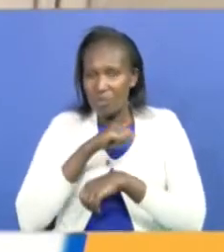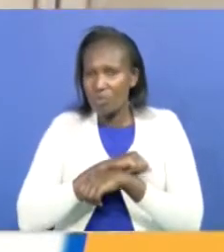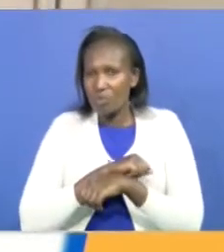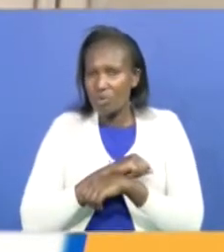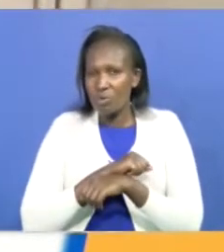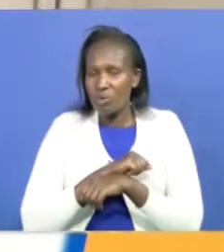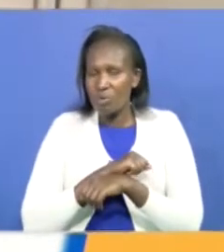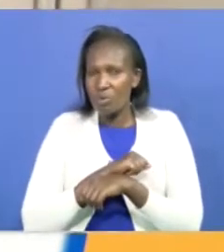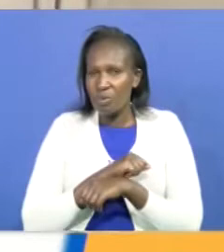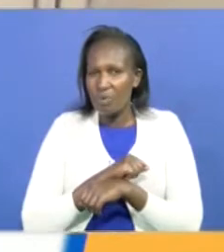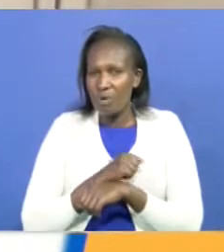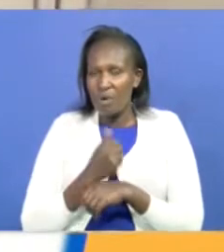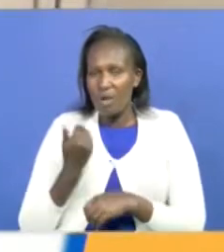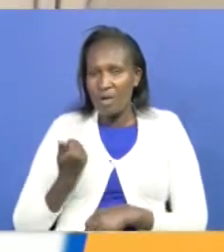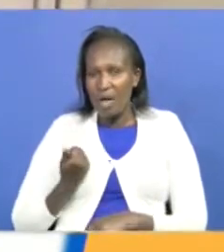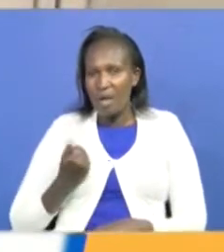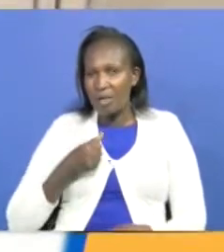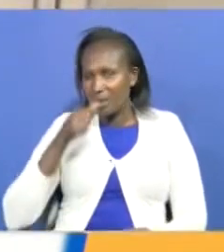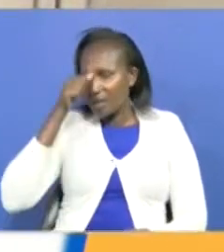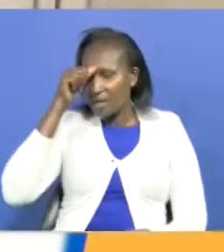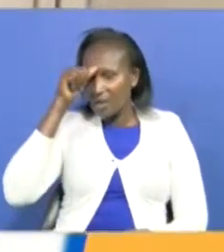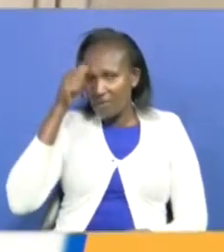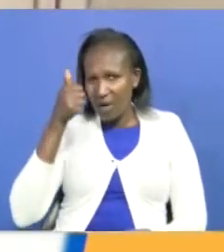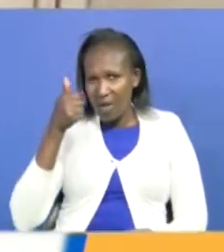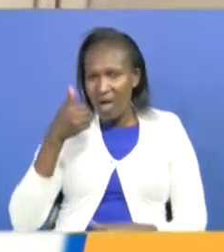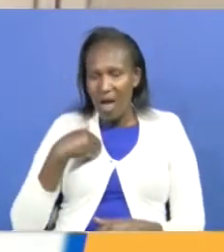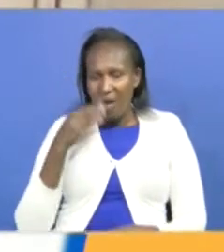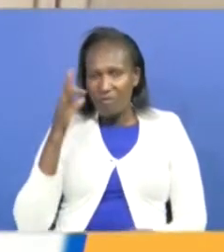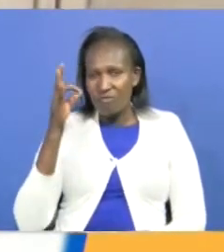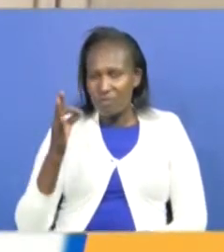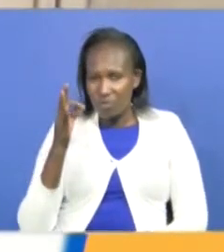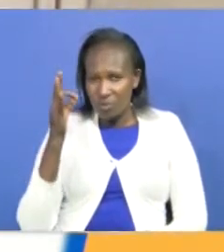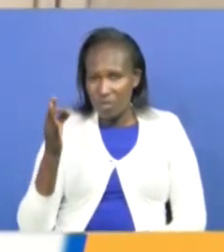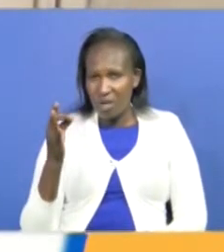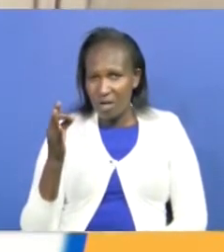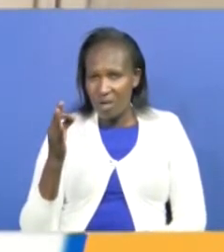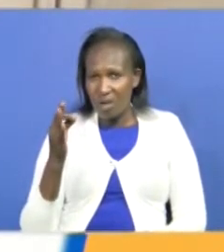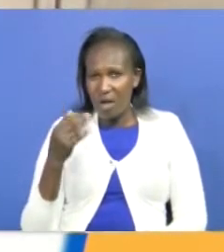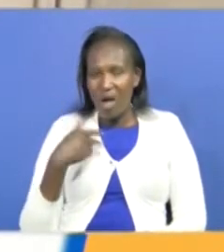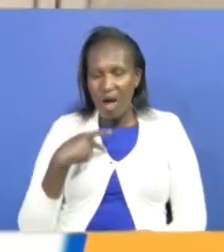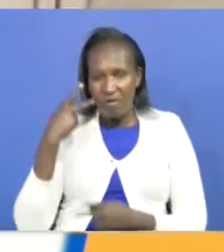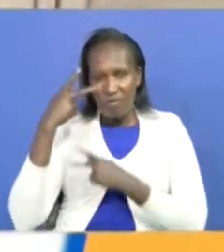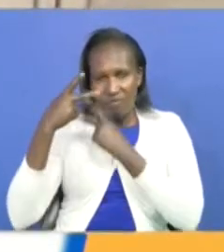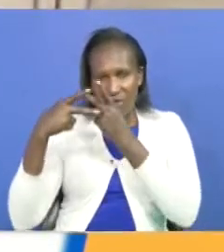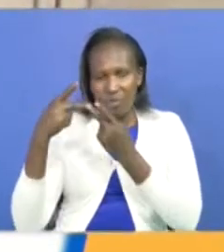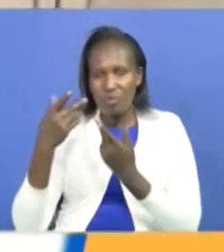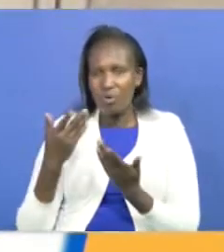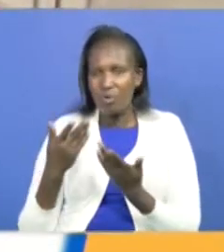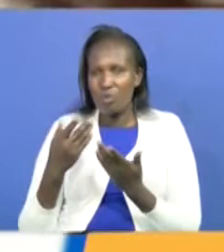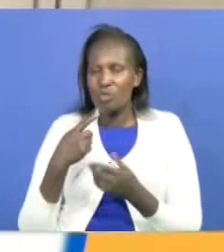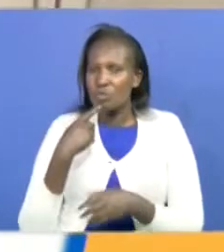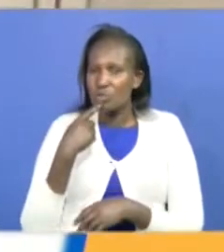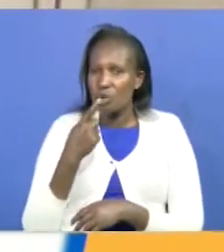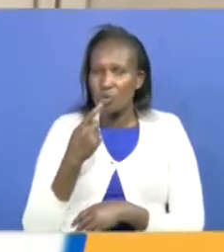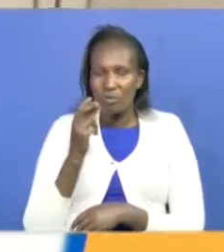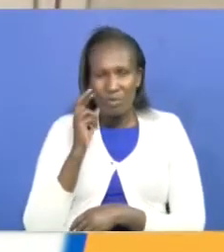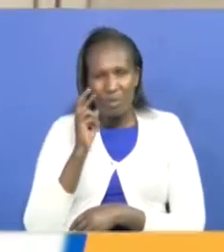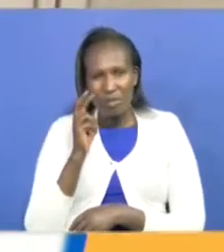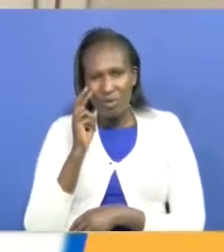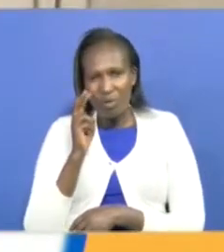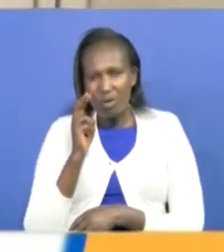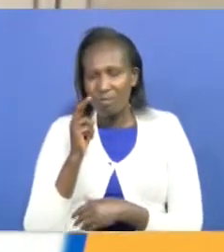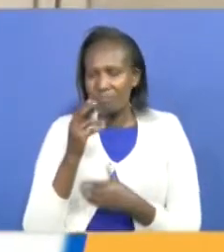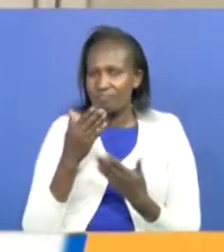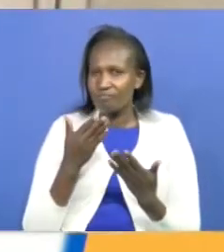mtoto mwelefu na alikuwa na future yake, alikuwa na maono. Kwa hivyo tukaona tukimkatisia